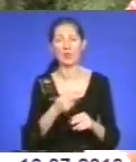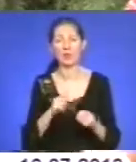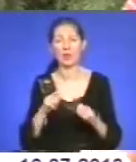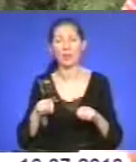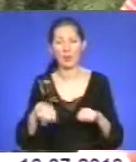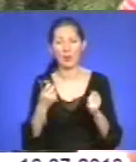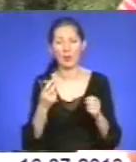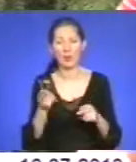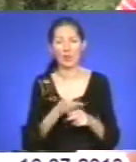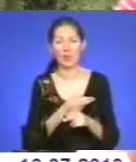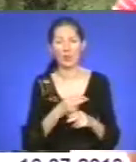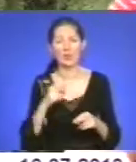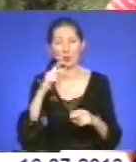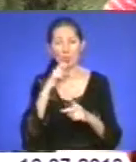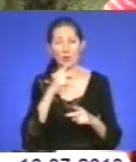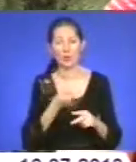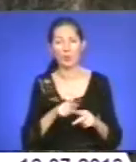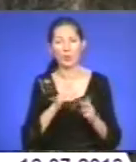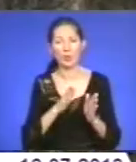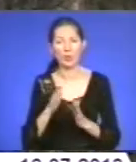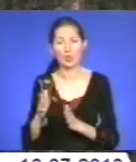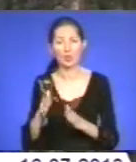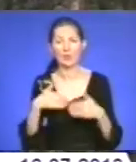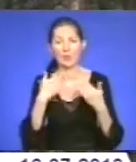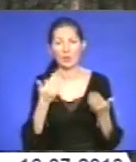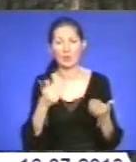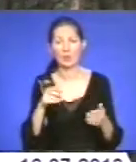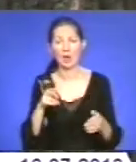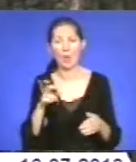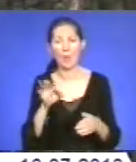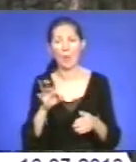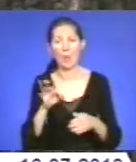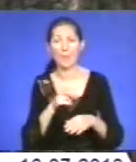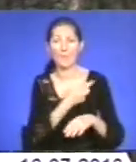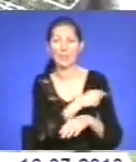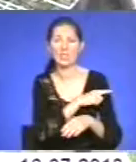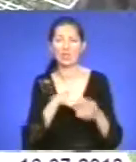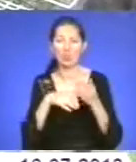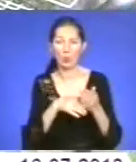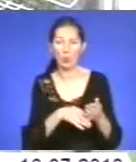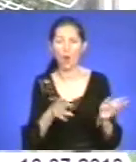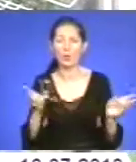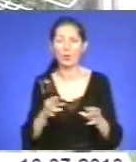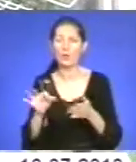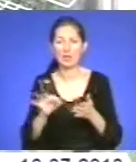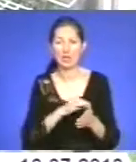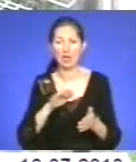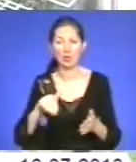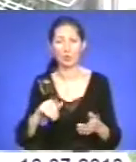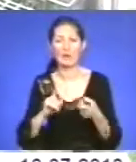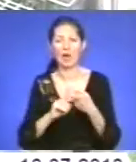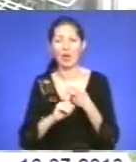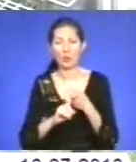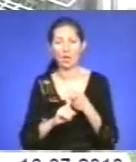без погрішностей в цьому режимі. Звертатися по медичну допомогу, як зауважують лікарі, потрібно відразу після контакту